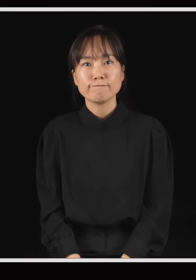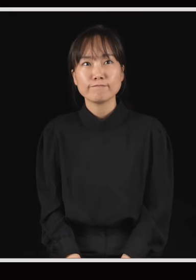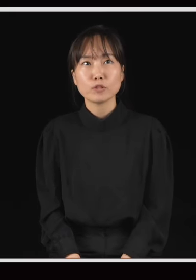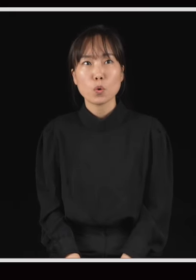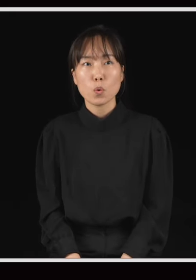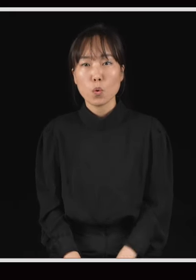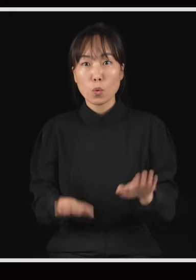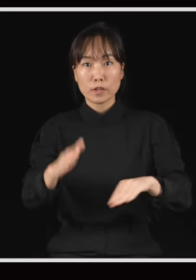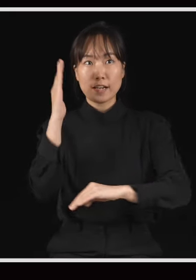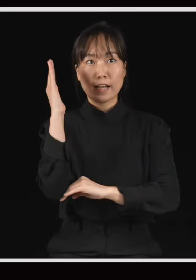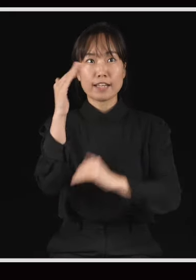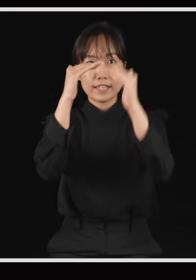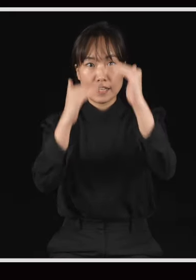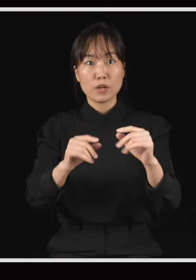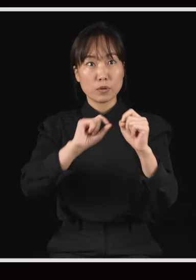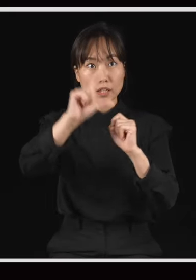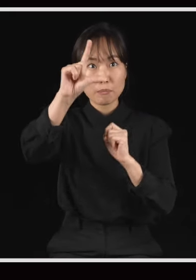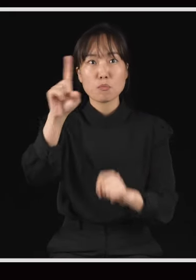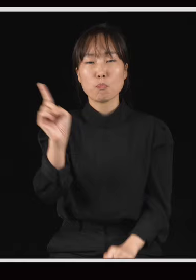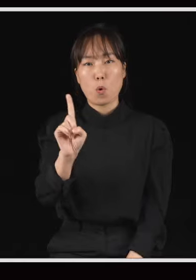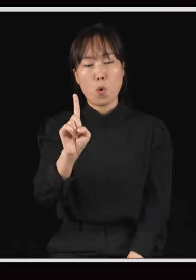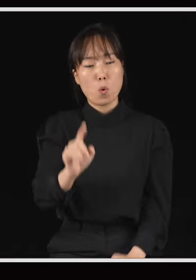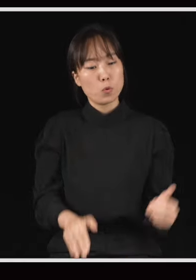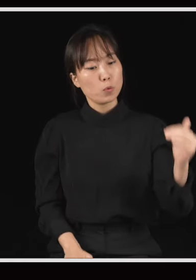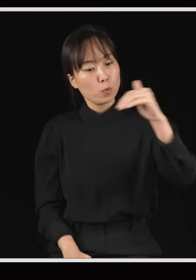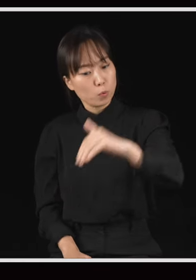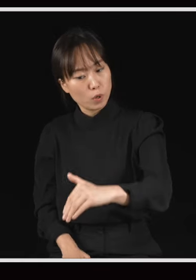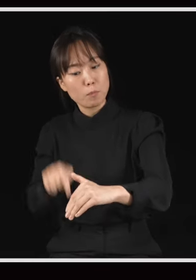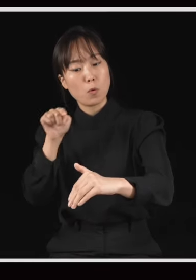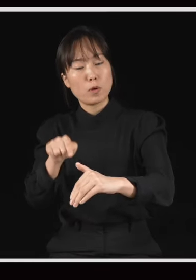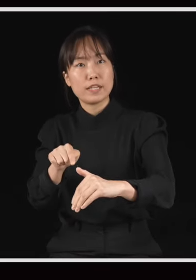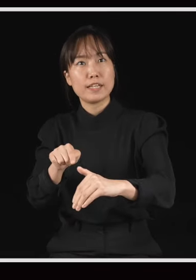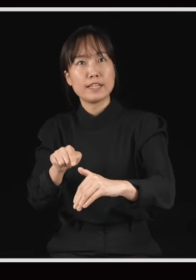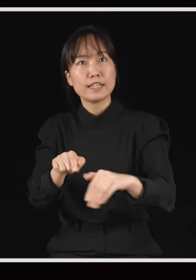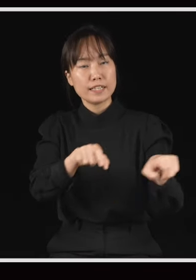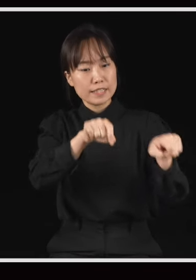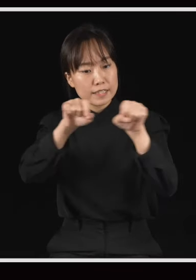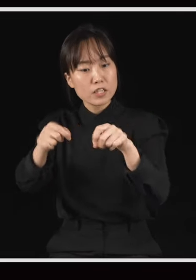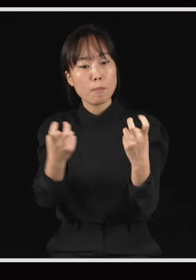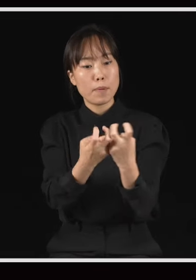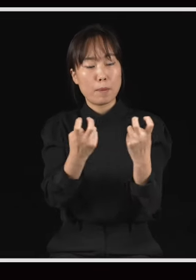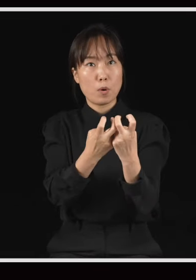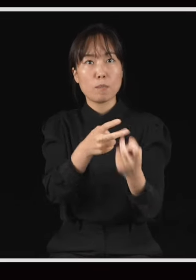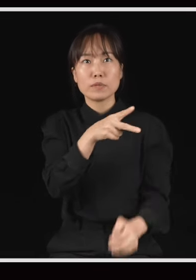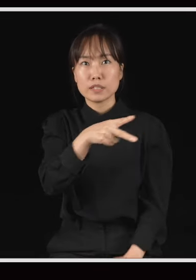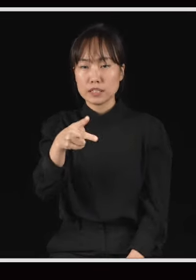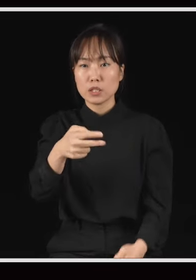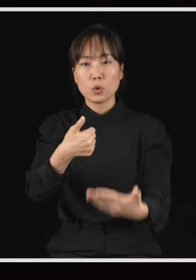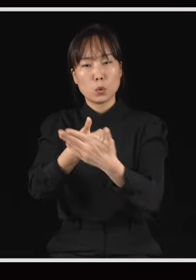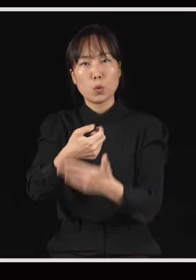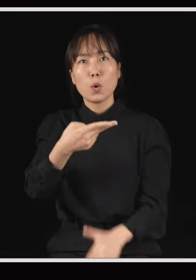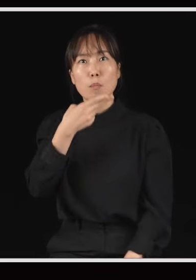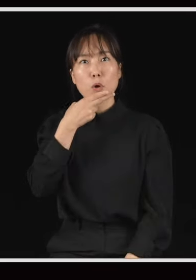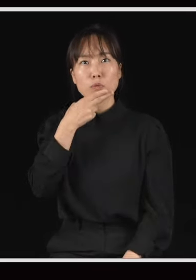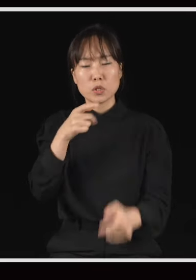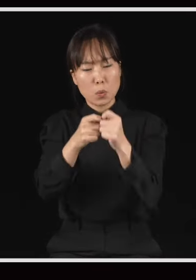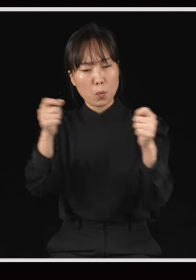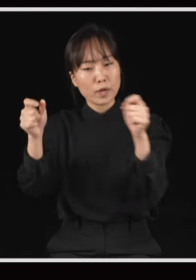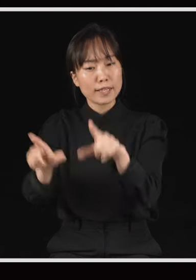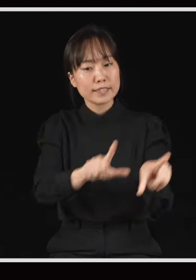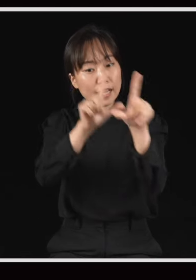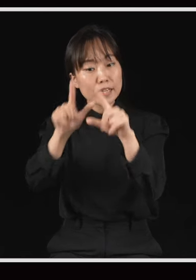제가 오늘 말씀드릴 것들 중에 대부분은 이 돌아가는 시점을 늦출 수 있는 방법들이기도 한데, 실제로는 더 오랜